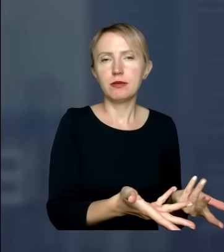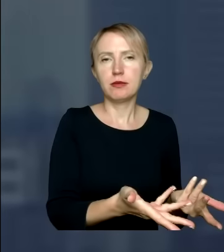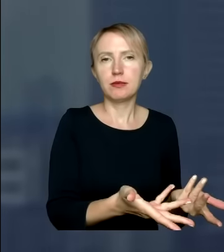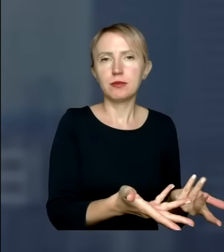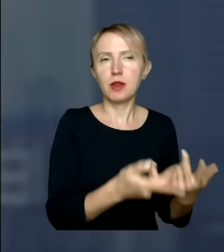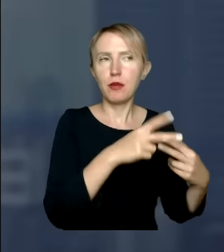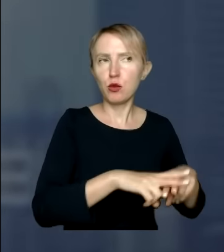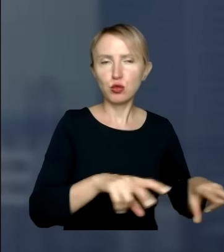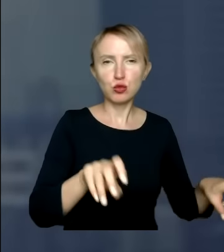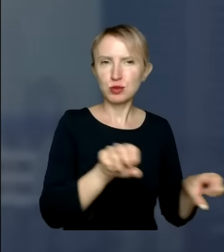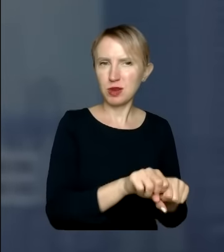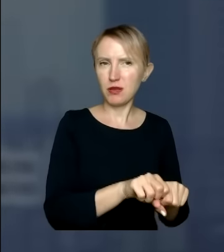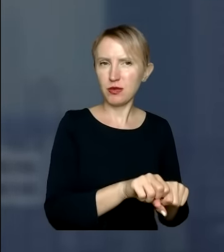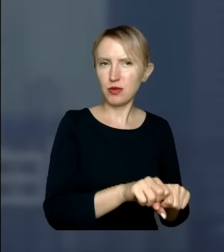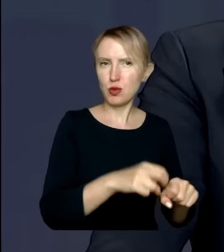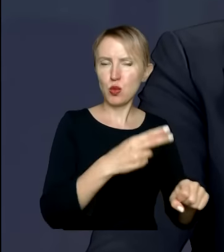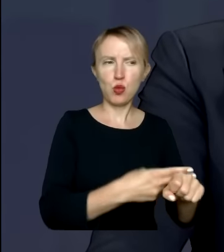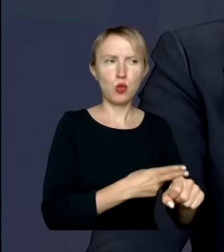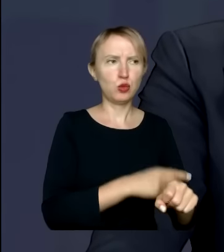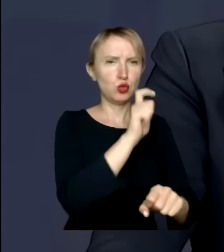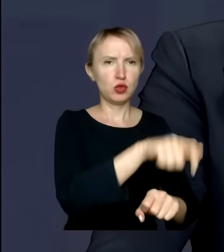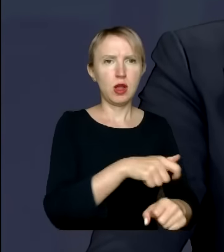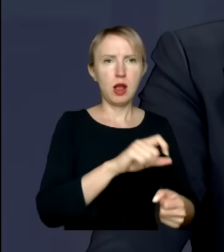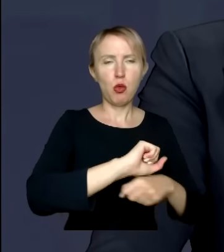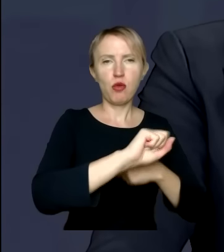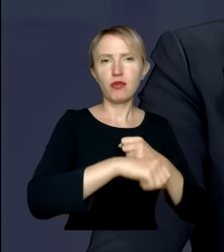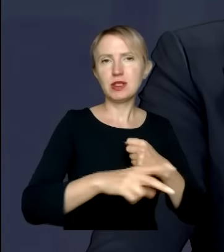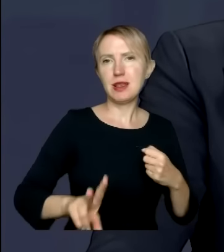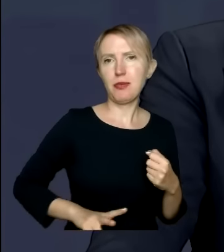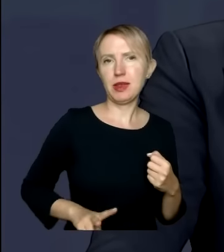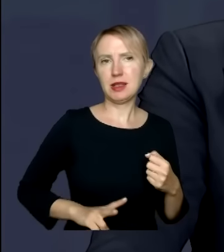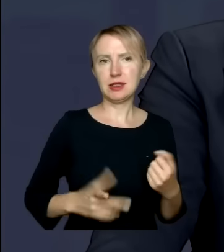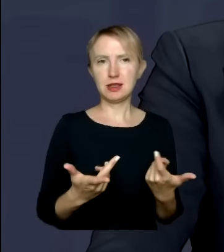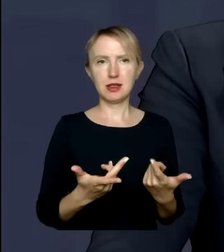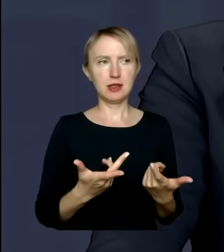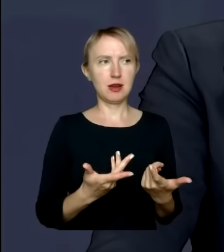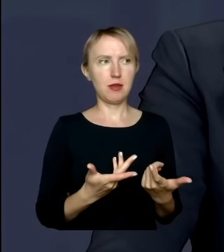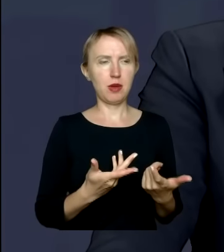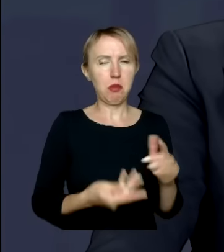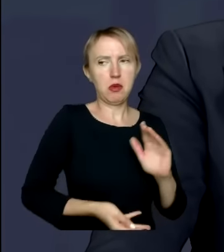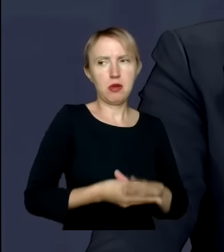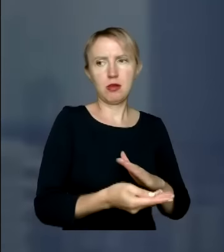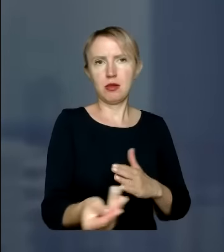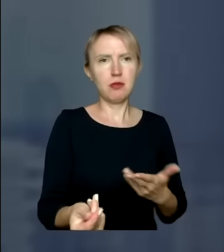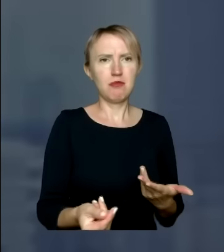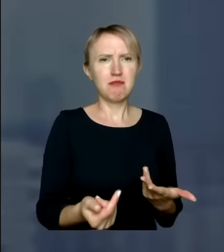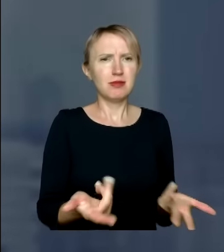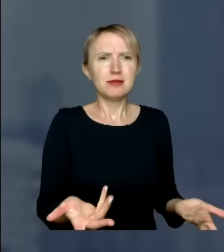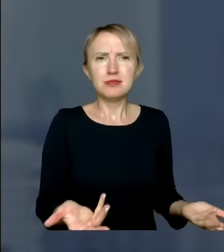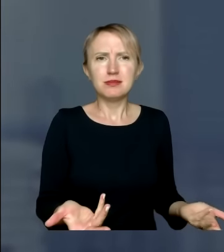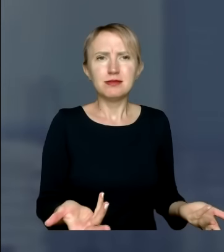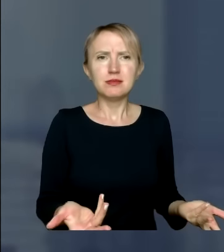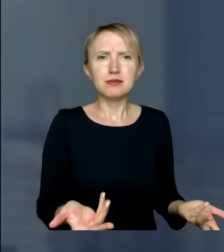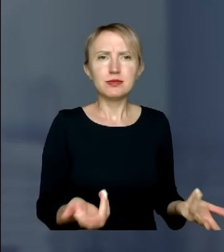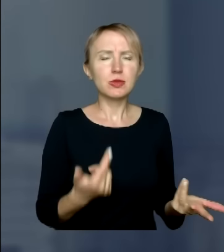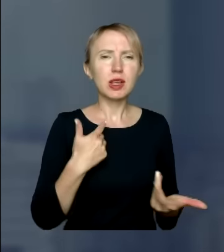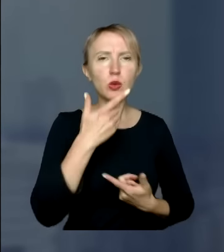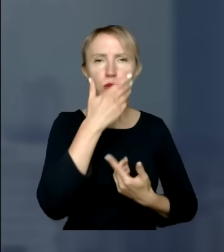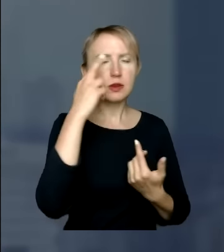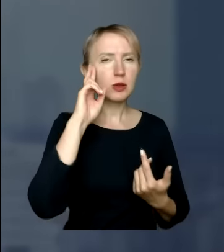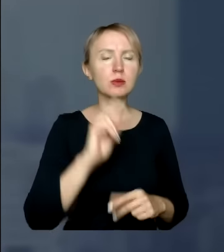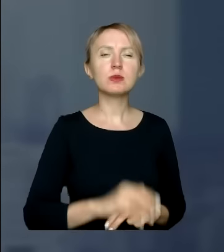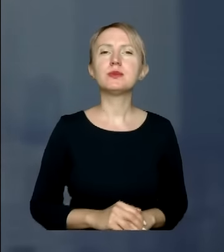funduszu sprawiedliwości urzędnikom czy wicem ministrom żeby odpalić im swoją dolę czy co No bo jak można tę grupę przestępczą tutaj